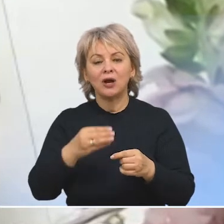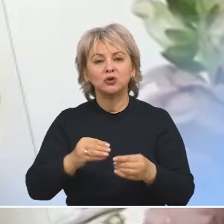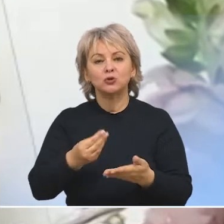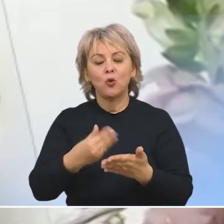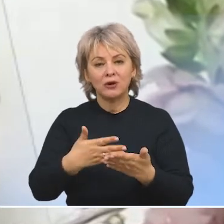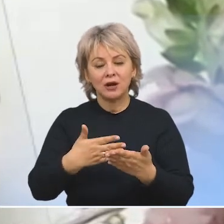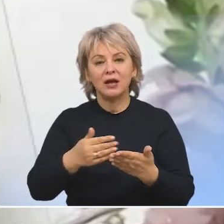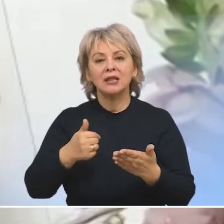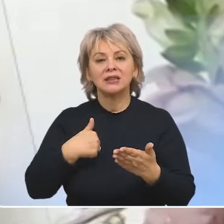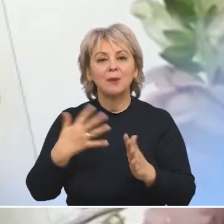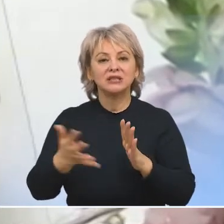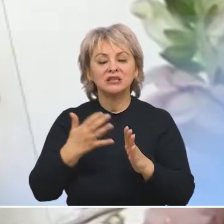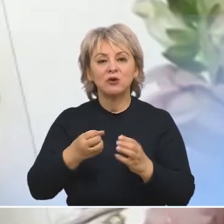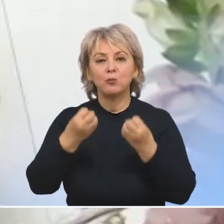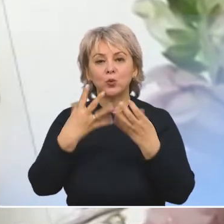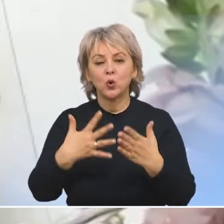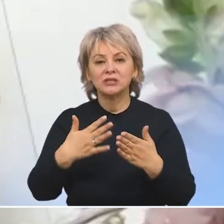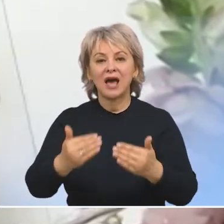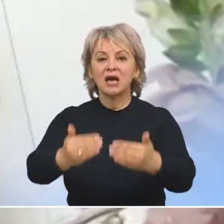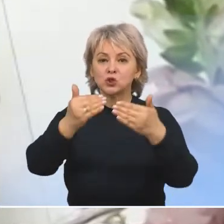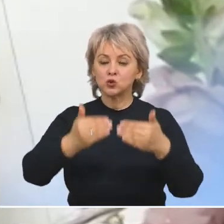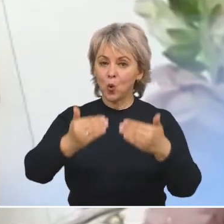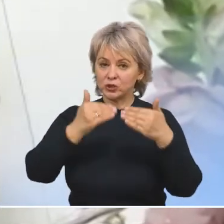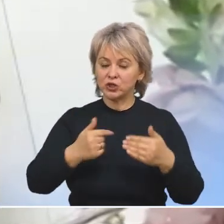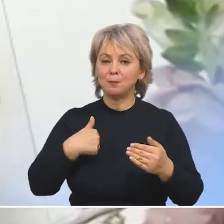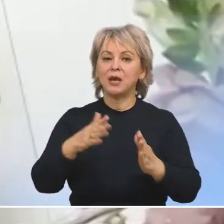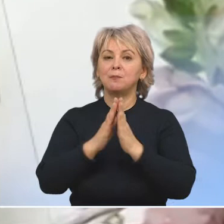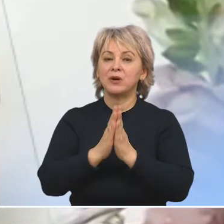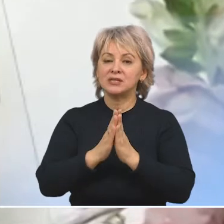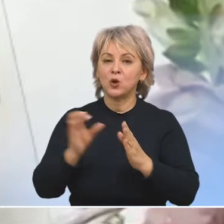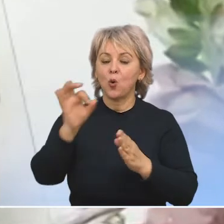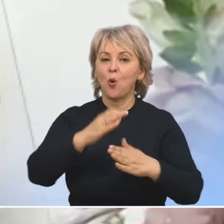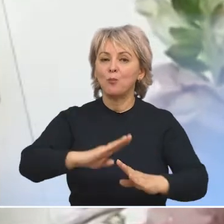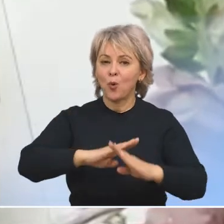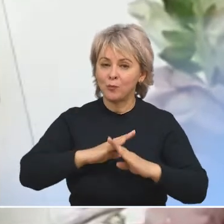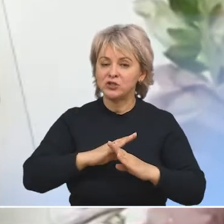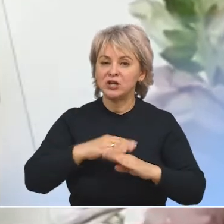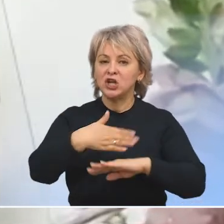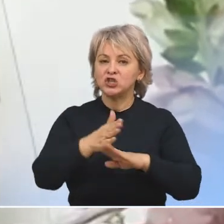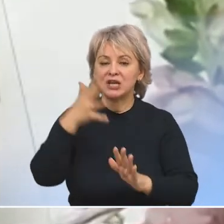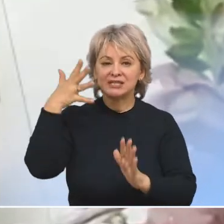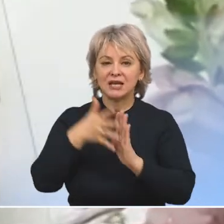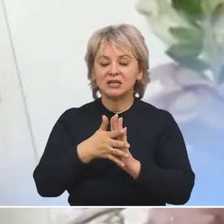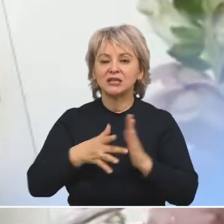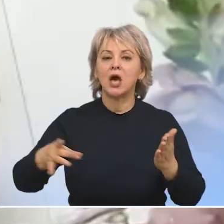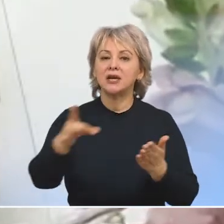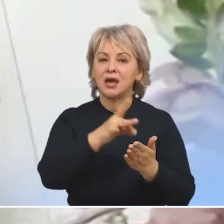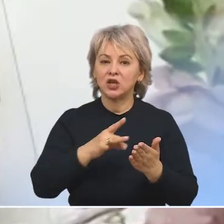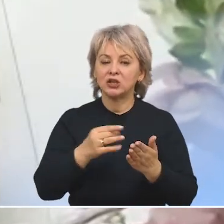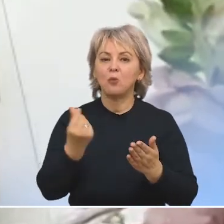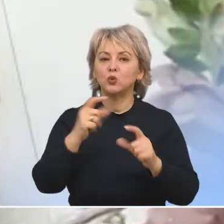нам недостаточно просто отсрочек. Мы просили о субсидировании части затрат из